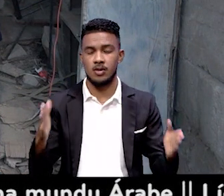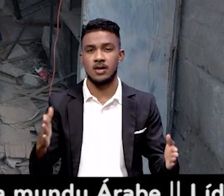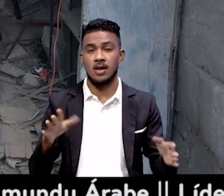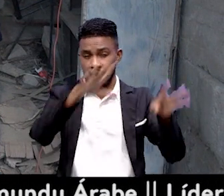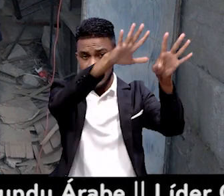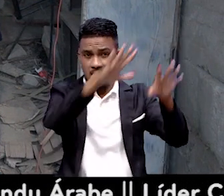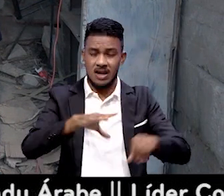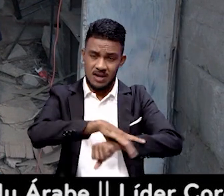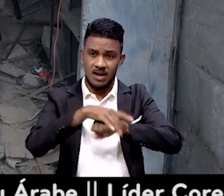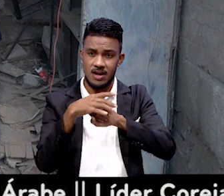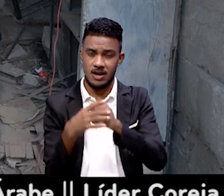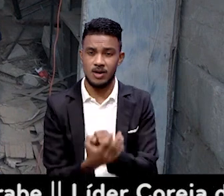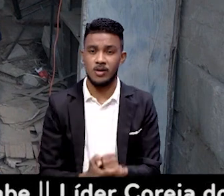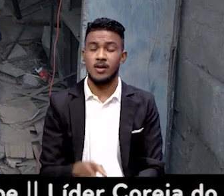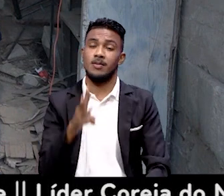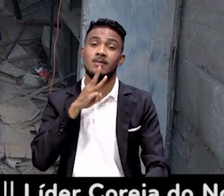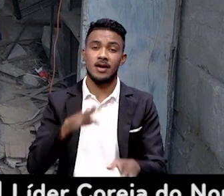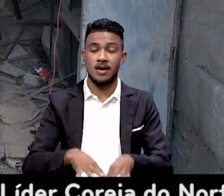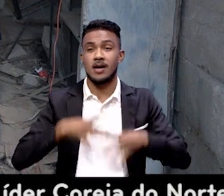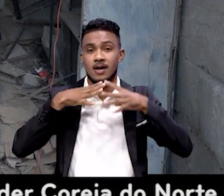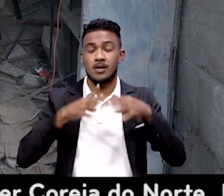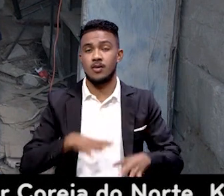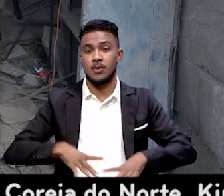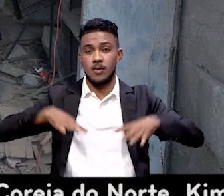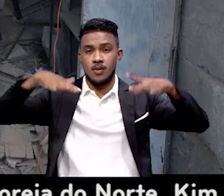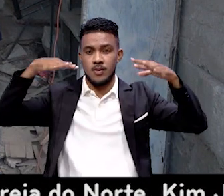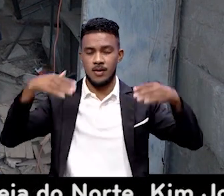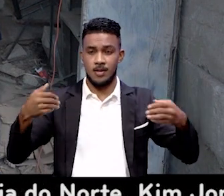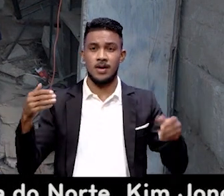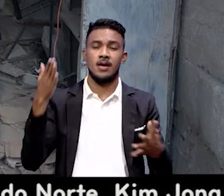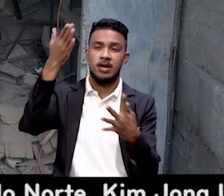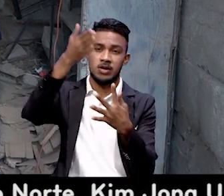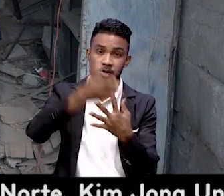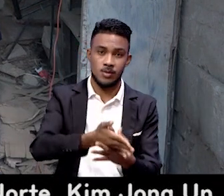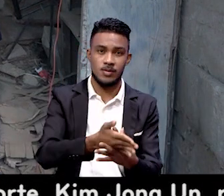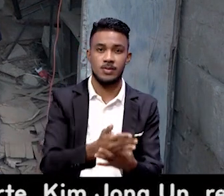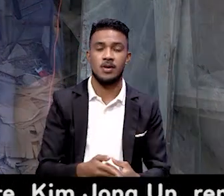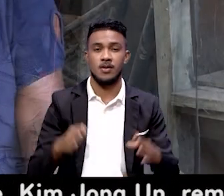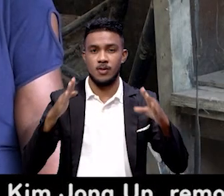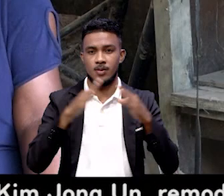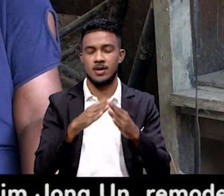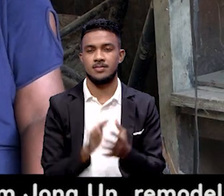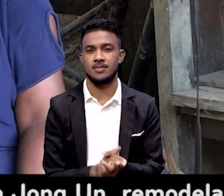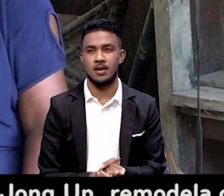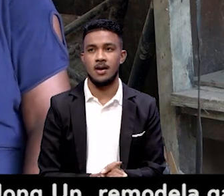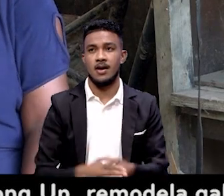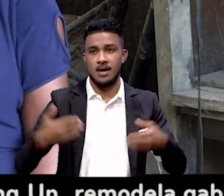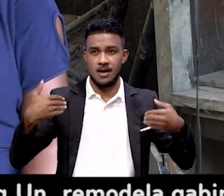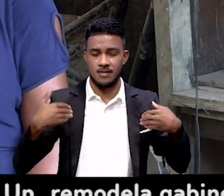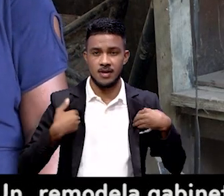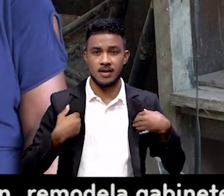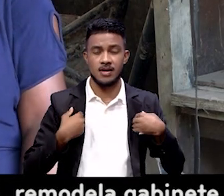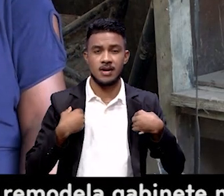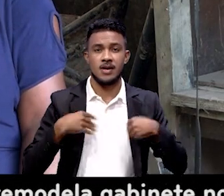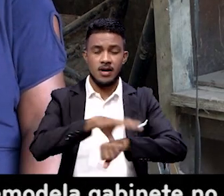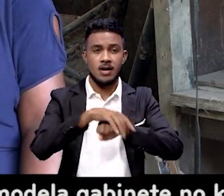be nakunu ton mai malaran mas be tama hotu, lior mas be iha hotu. Nema ka kontese ne rai monu